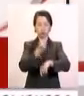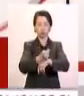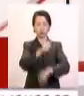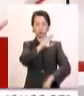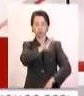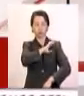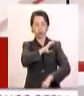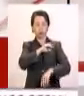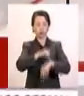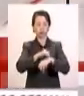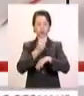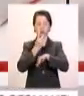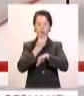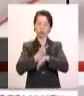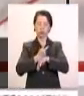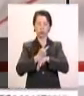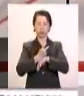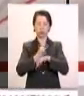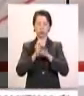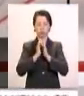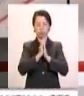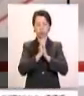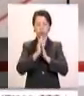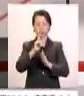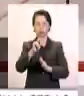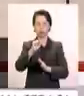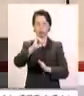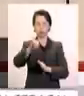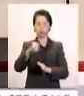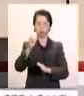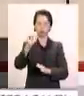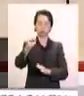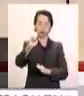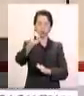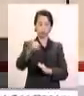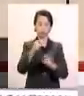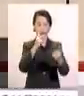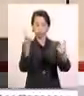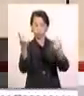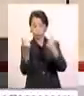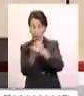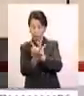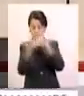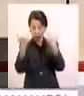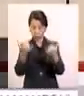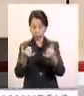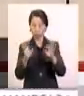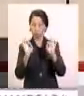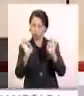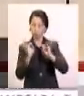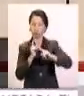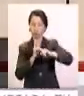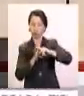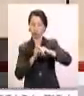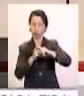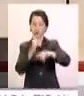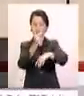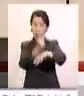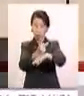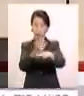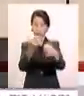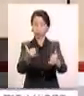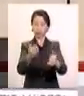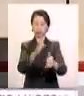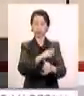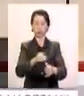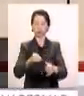polis di Kuil Sri Maha Mariaman USJ 25 Subang Jaya. Keadaan semasa yang semakin positif di Kuil berkenaan dan